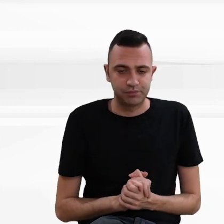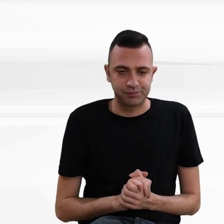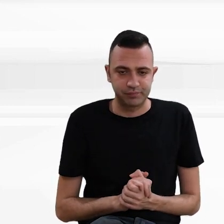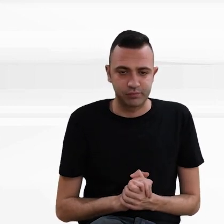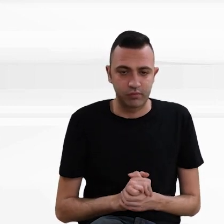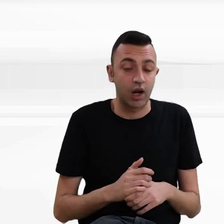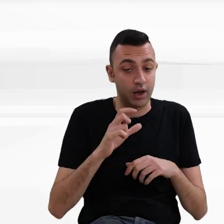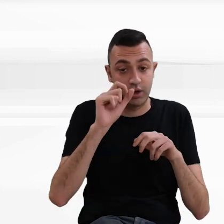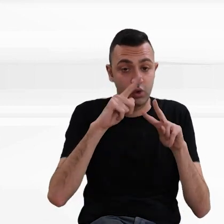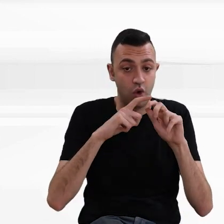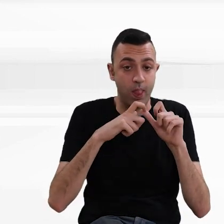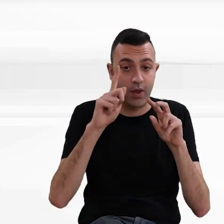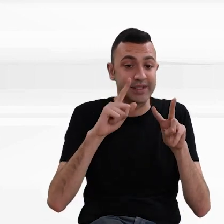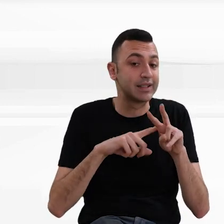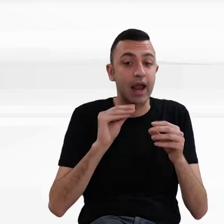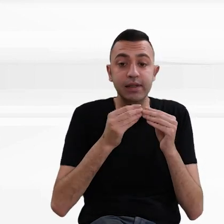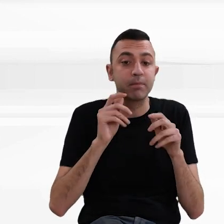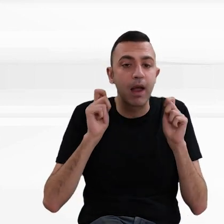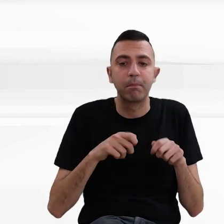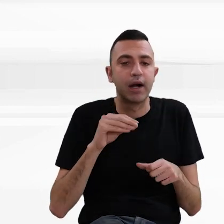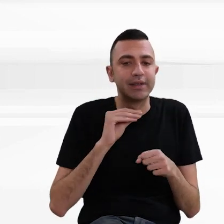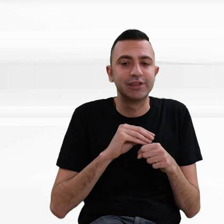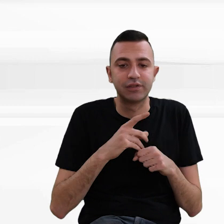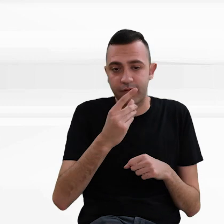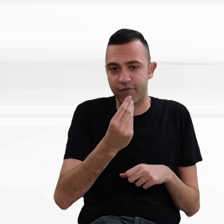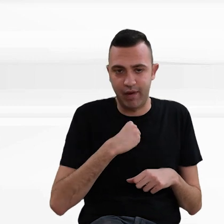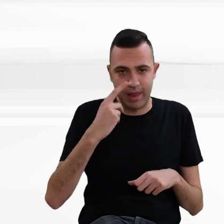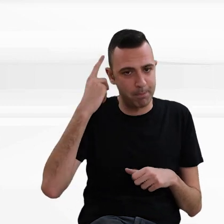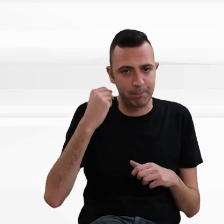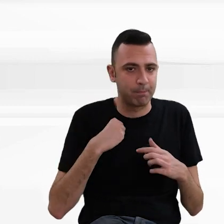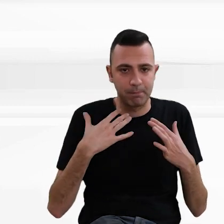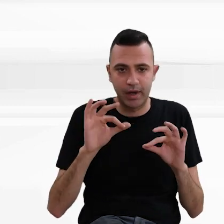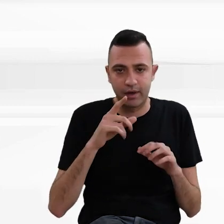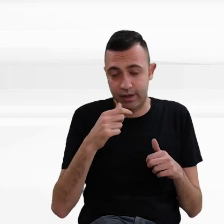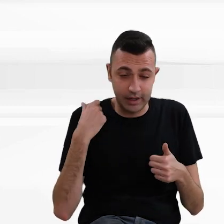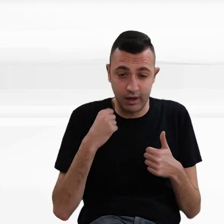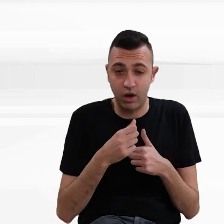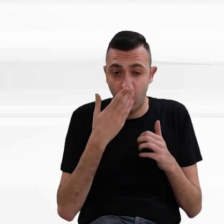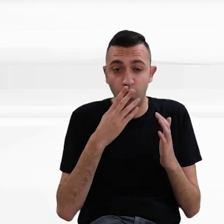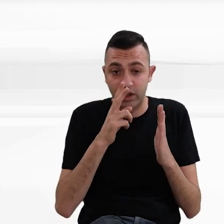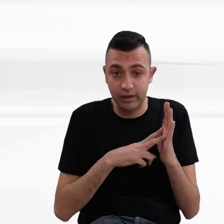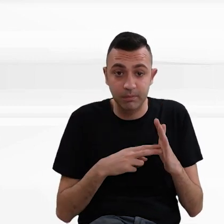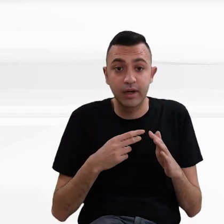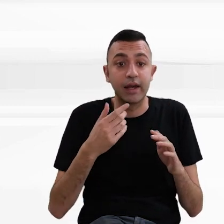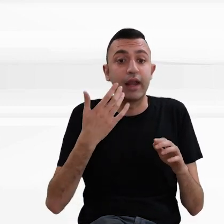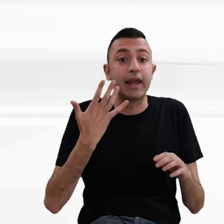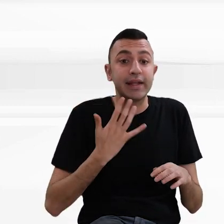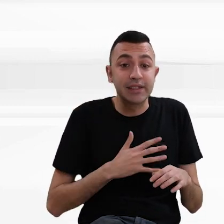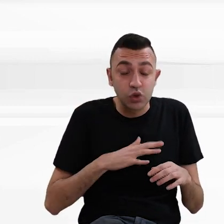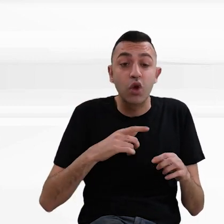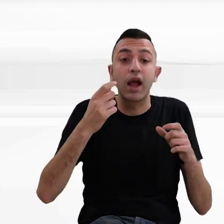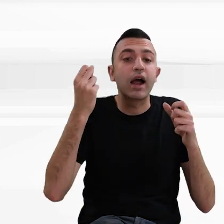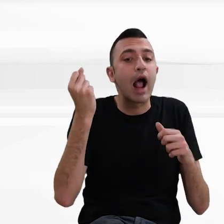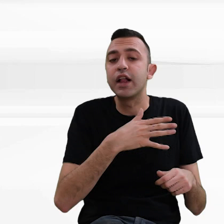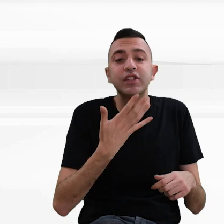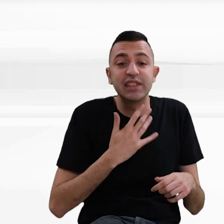bu olasılığı hesaplarken sevgili öğrenciler bakın buradaki verilen bilgiyi de tekrardan okursak isteyen olası durumları sayısı